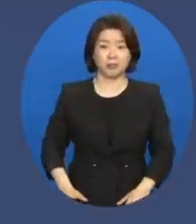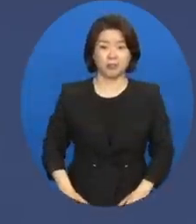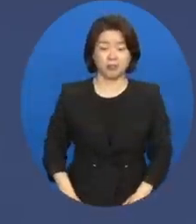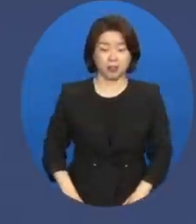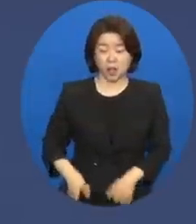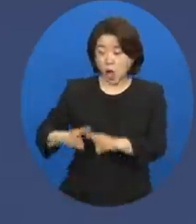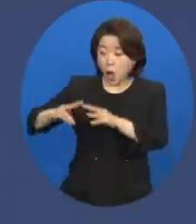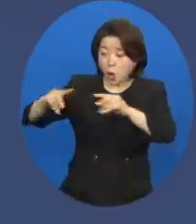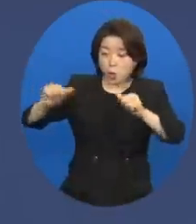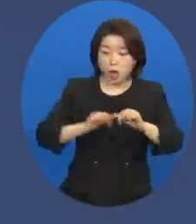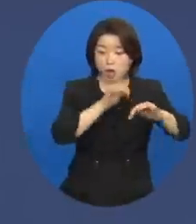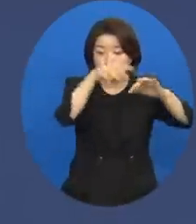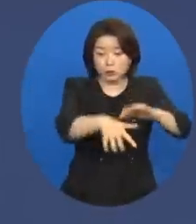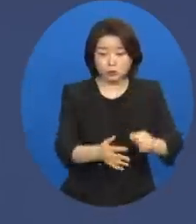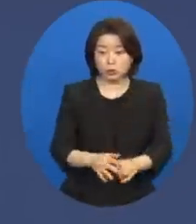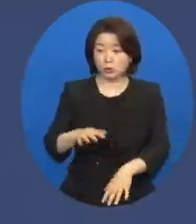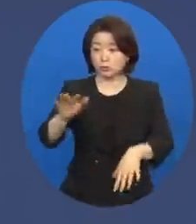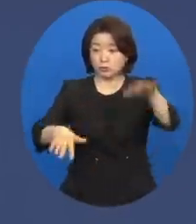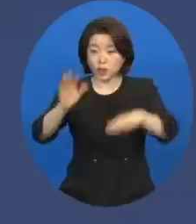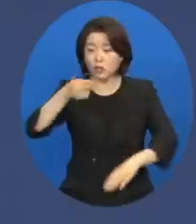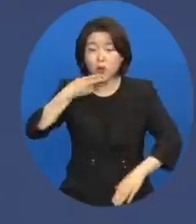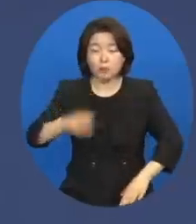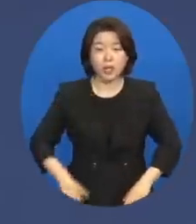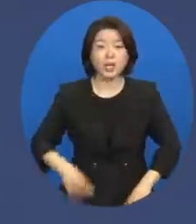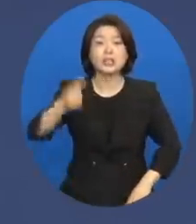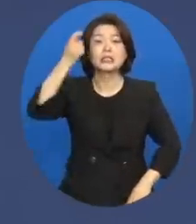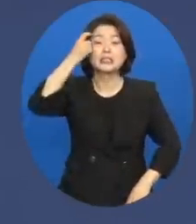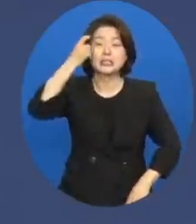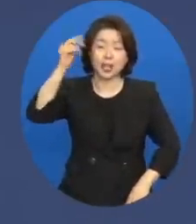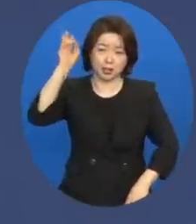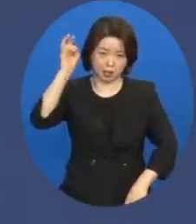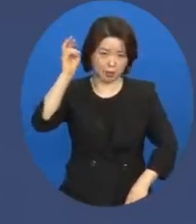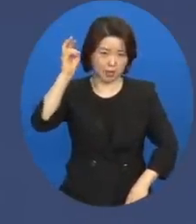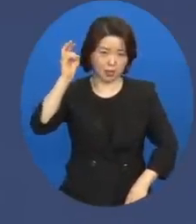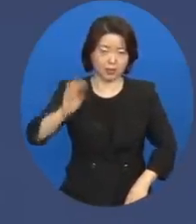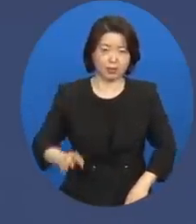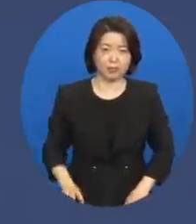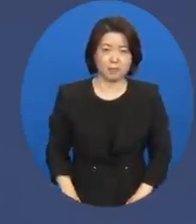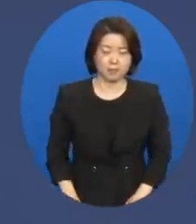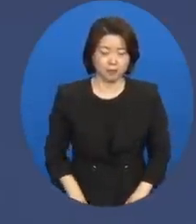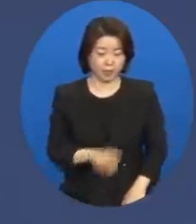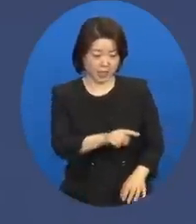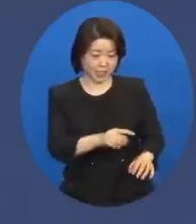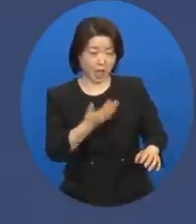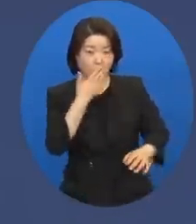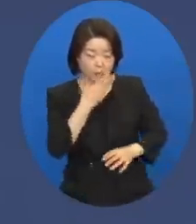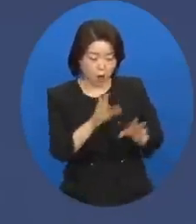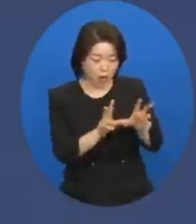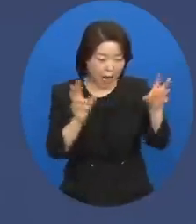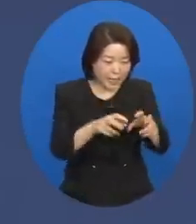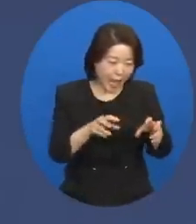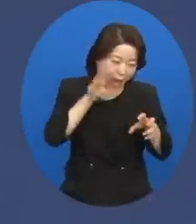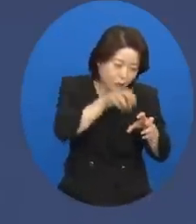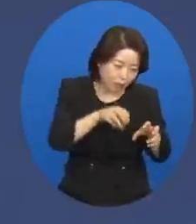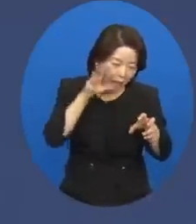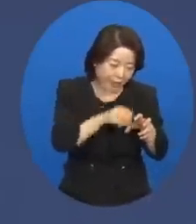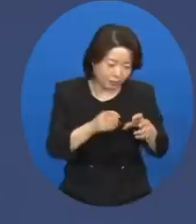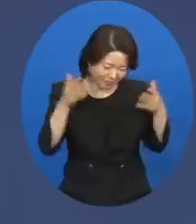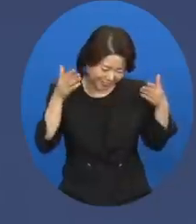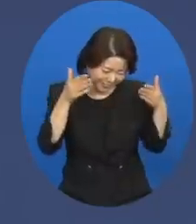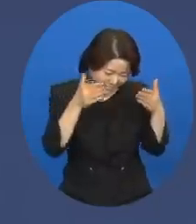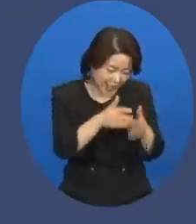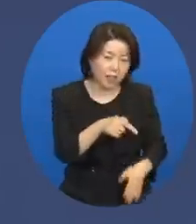육지하고 폭포하고 무슨 차이야? 뭐 이제 이 정도의 생각을 가지고 그냥 이 뜯어먹는데 전념을 하다